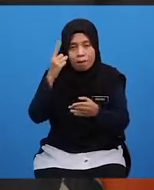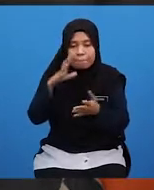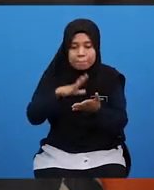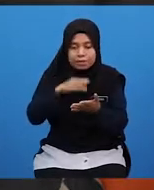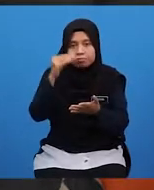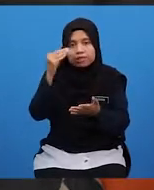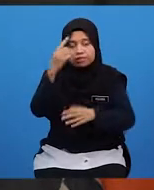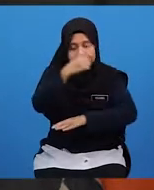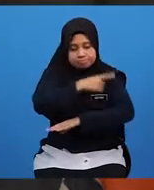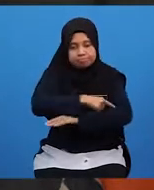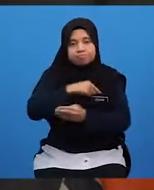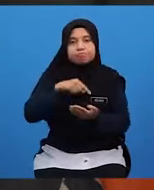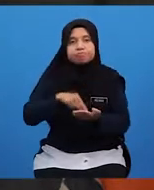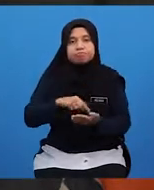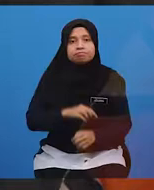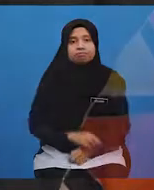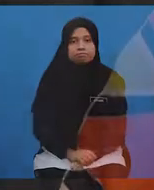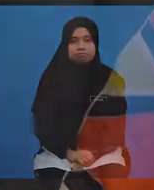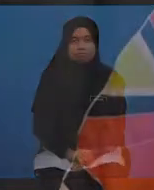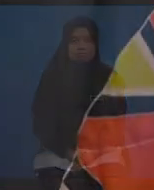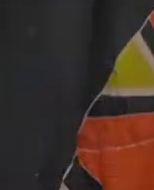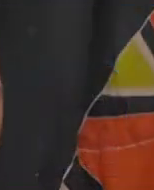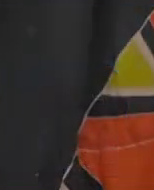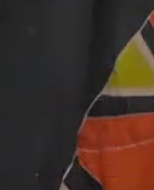kandungan pembelajaran kita pada hari ini.